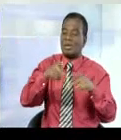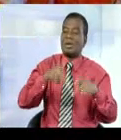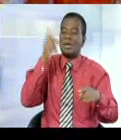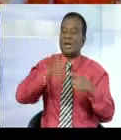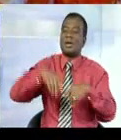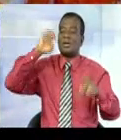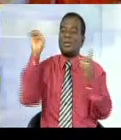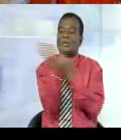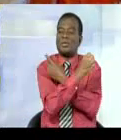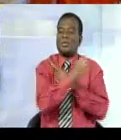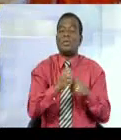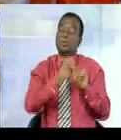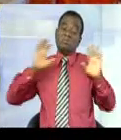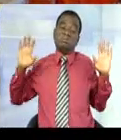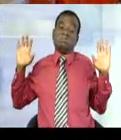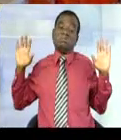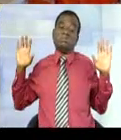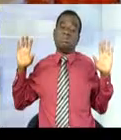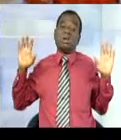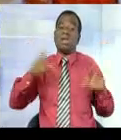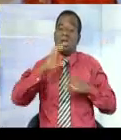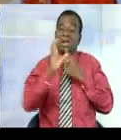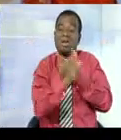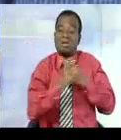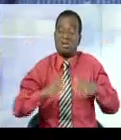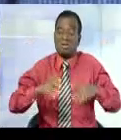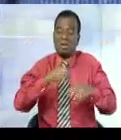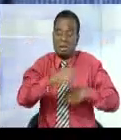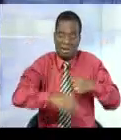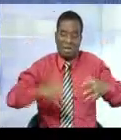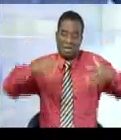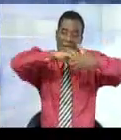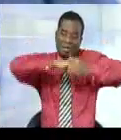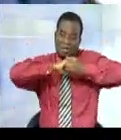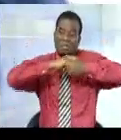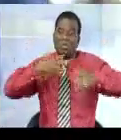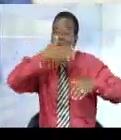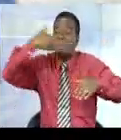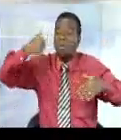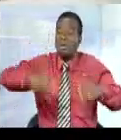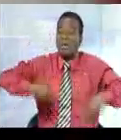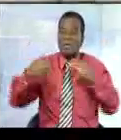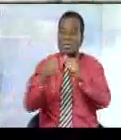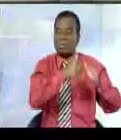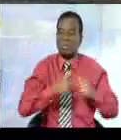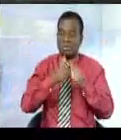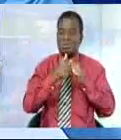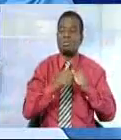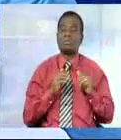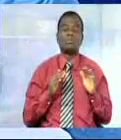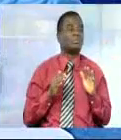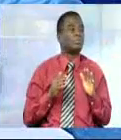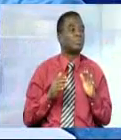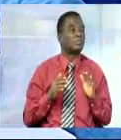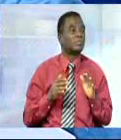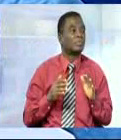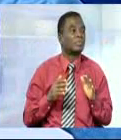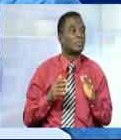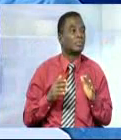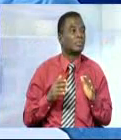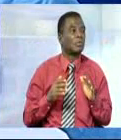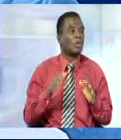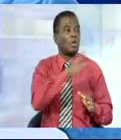à éviter l'indifférence et à la culture de la solidarité pour un meilleur vivre ensemble. Le